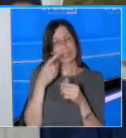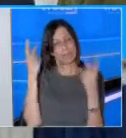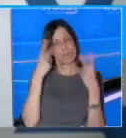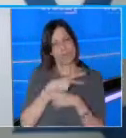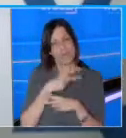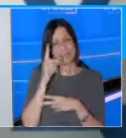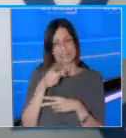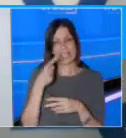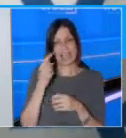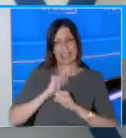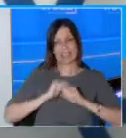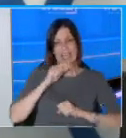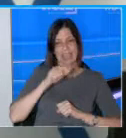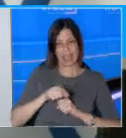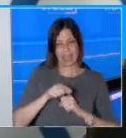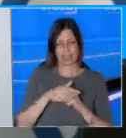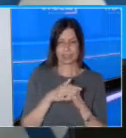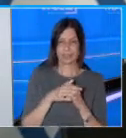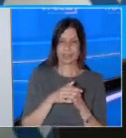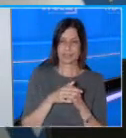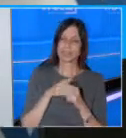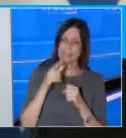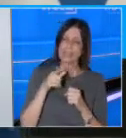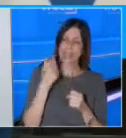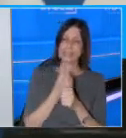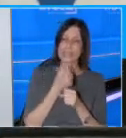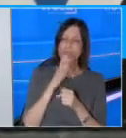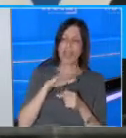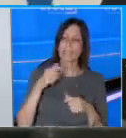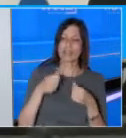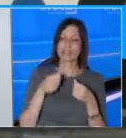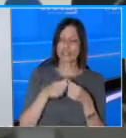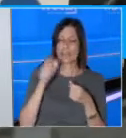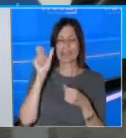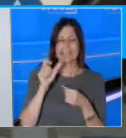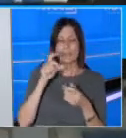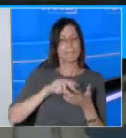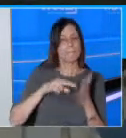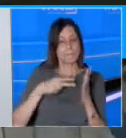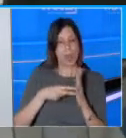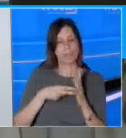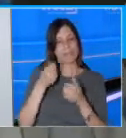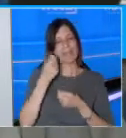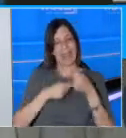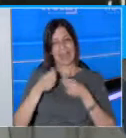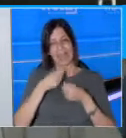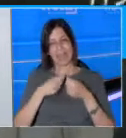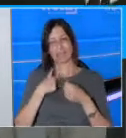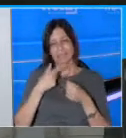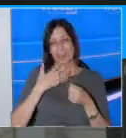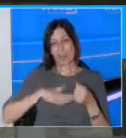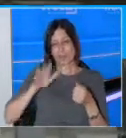צריך לנהוג, אבל כך היה צריך לנהוג. גם בהקשרים האזרחיים, הפוליטיים, הכלכליים, לצערי זה לא